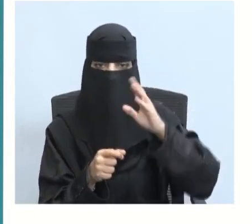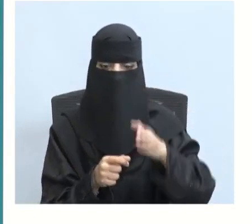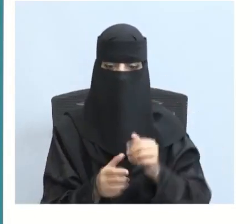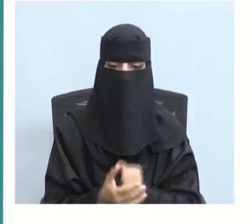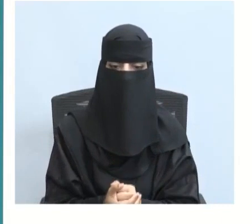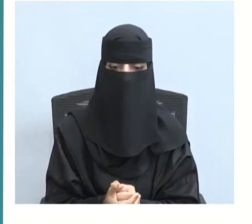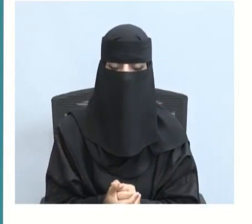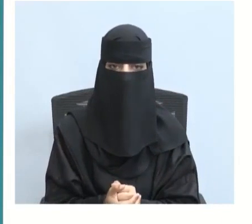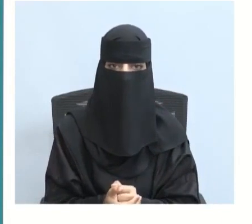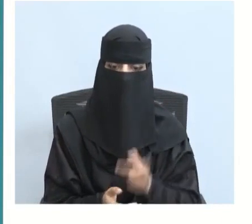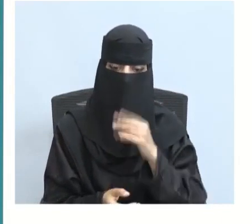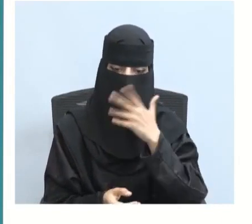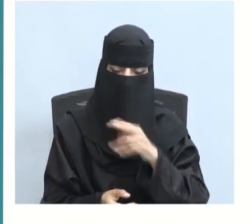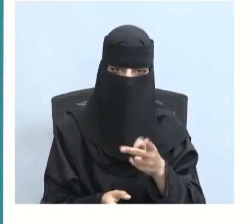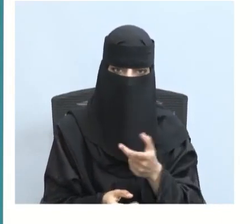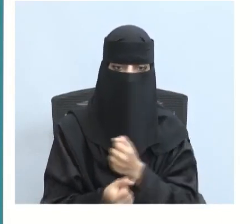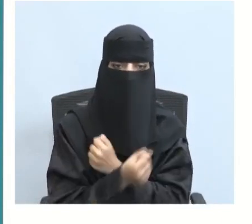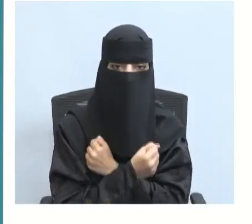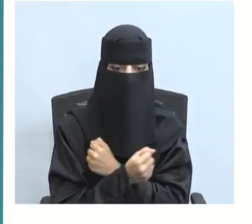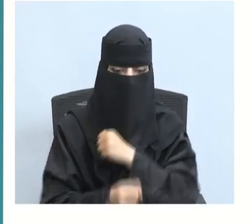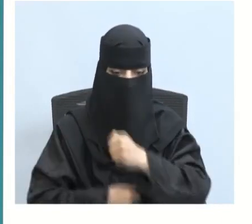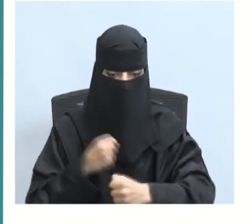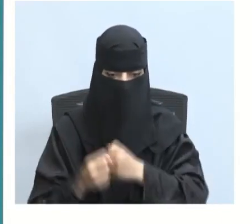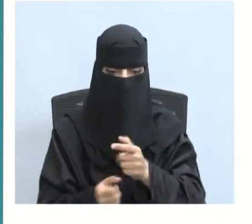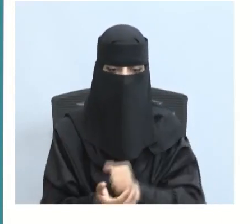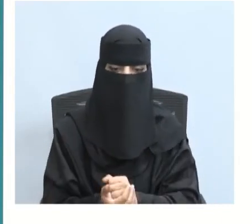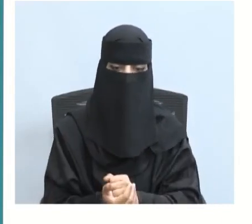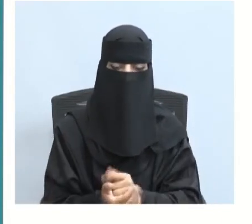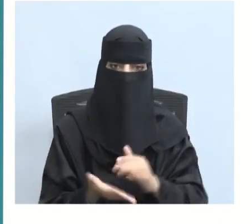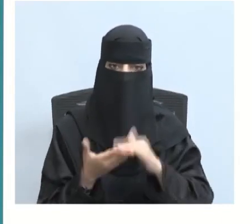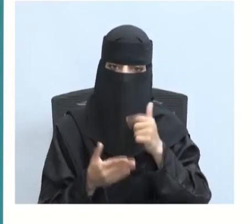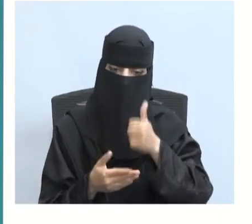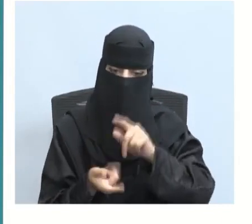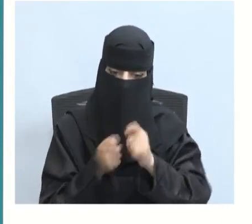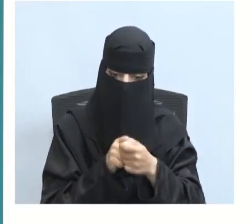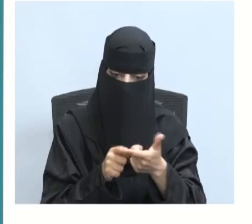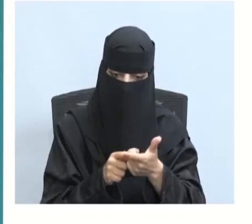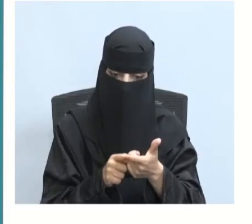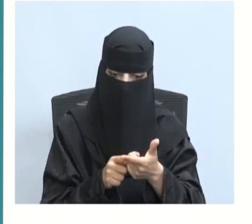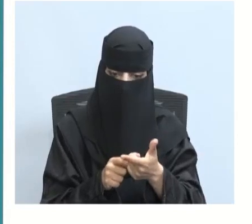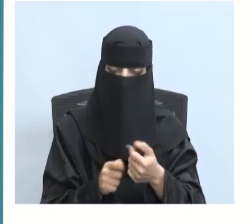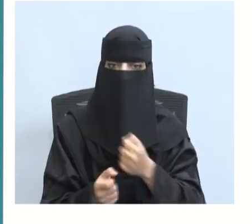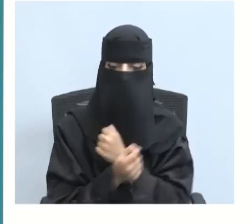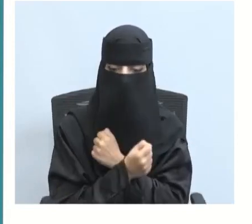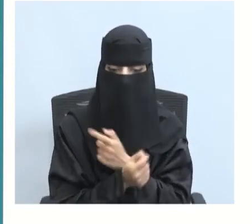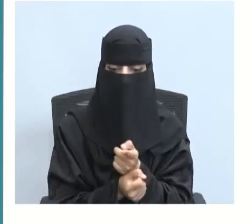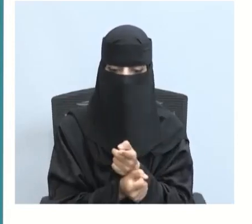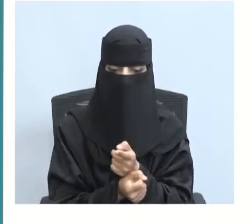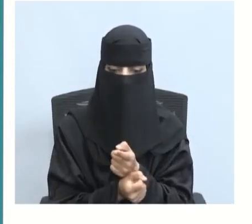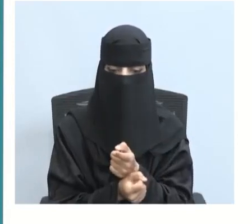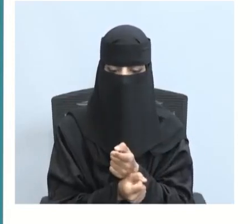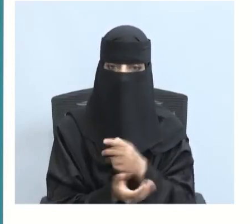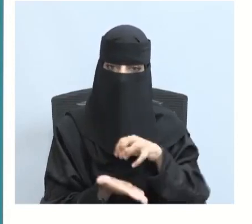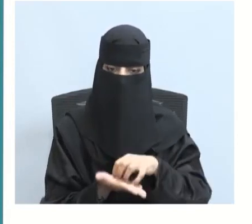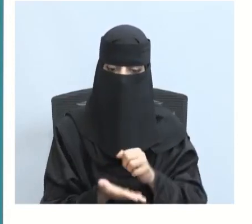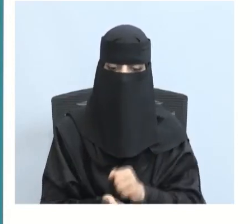اشعاعيه ايضا من اشكال الطاقه لدينا الطاقه الحركيه التي ممكن ان تتحول الى طاقه